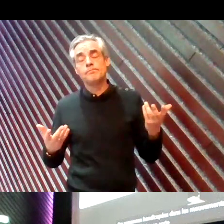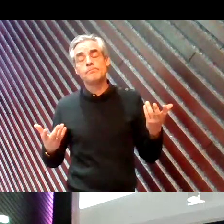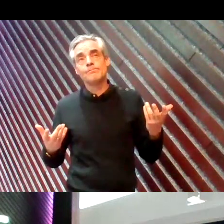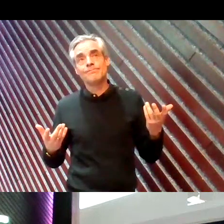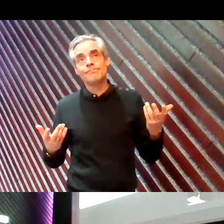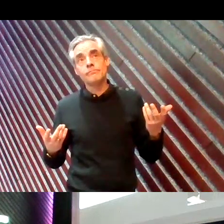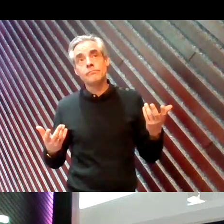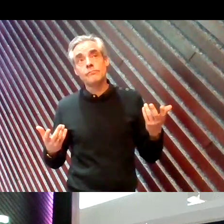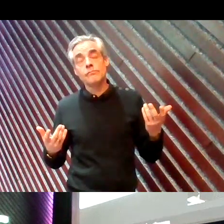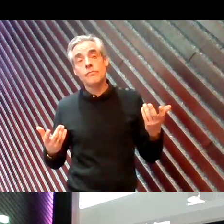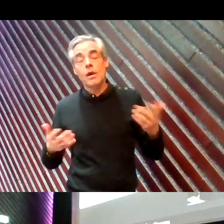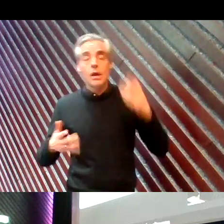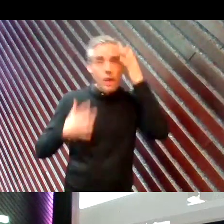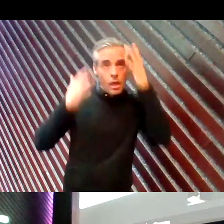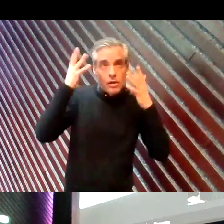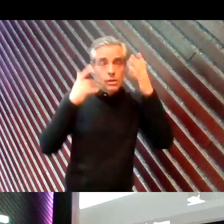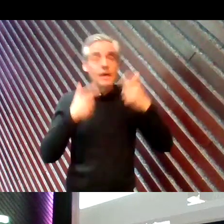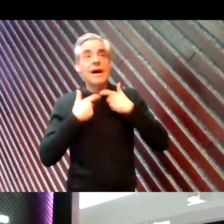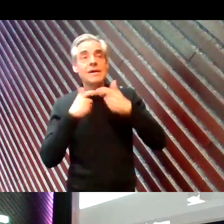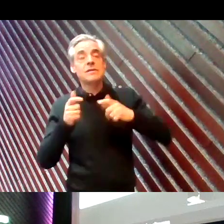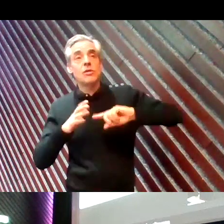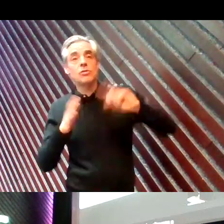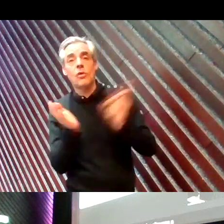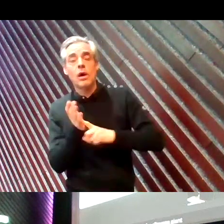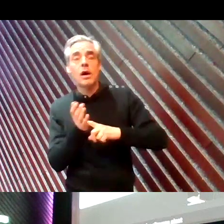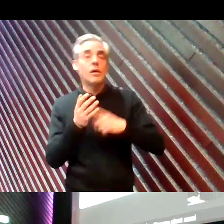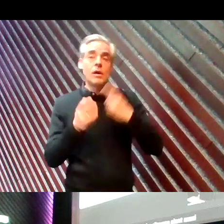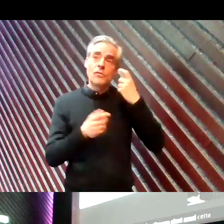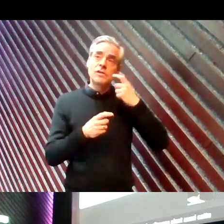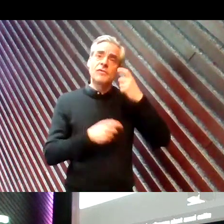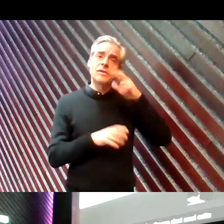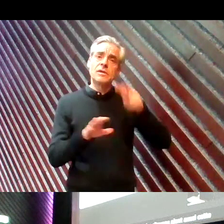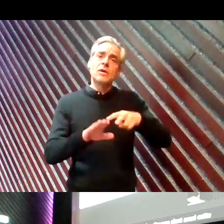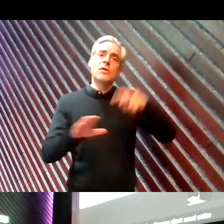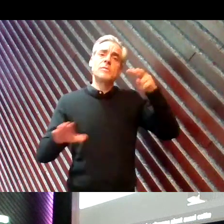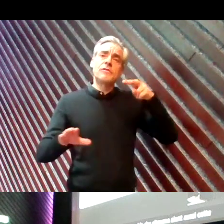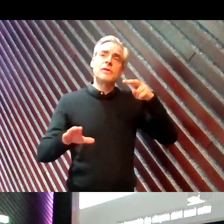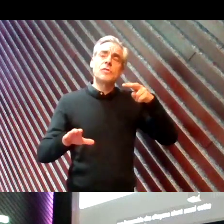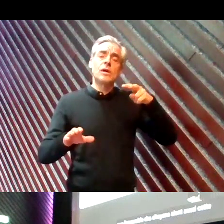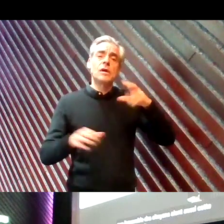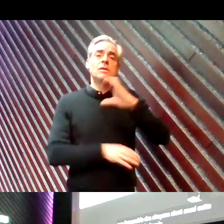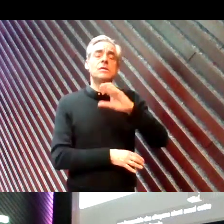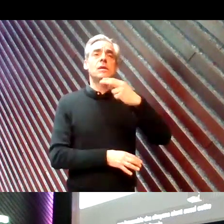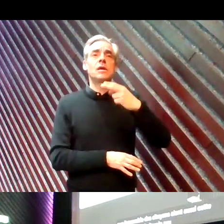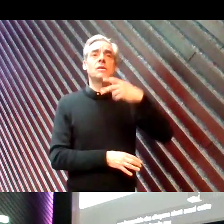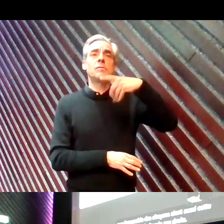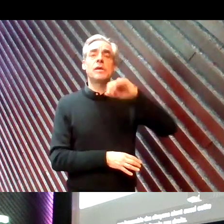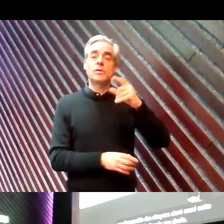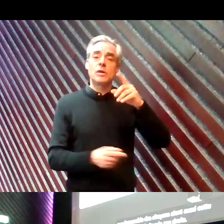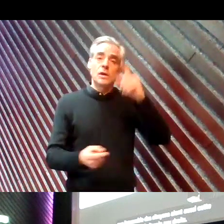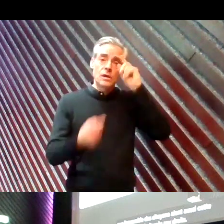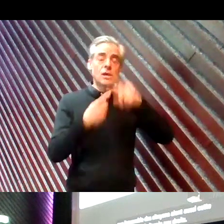aussi cette préoccupation de l'accès au droit. Vous parlez de l'observatoire des NTPH sur la continuité des campagnes